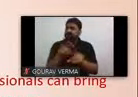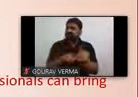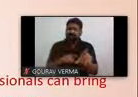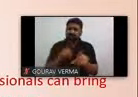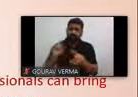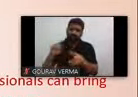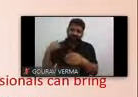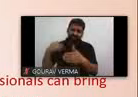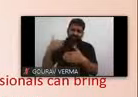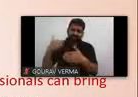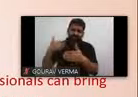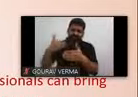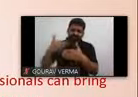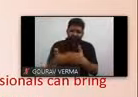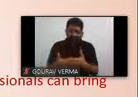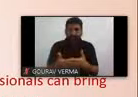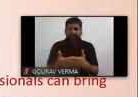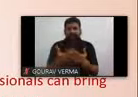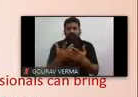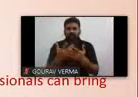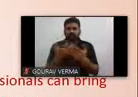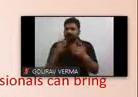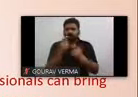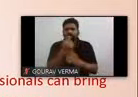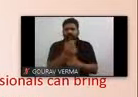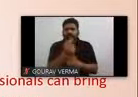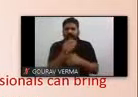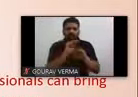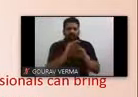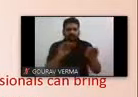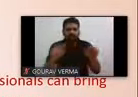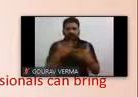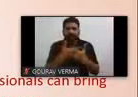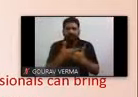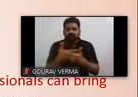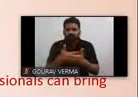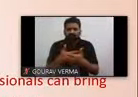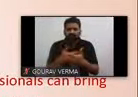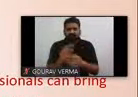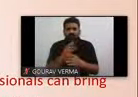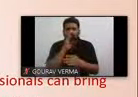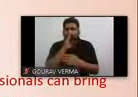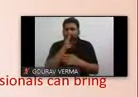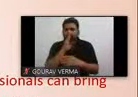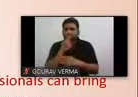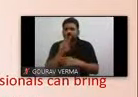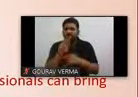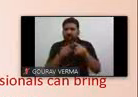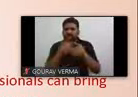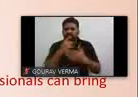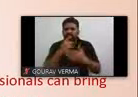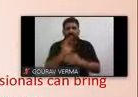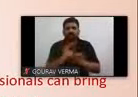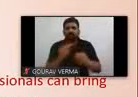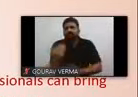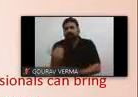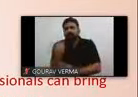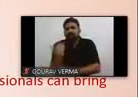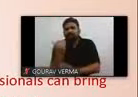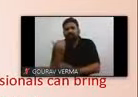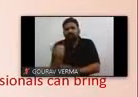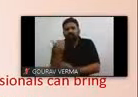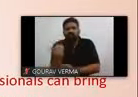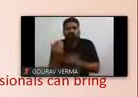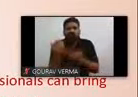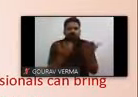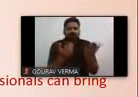पहले कुछ भी नहीं, हम छोटे छोटे बच्चों को लेके वीटी के सामने स्टेशन के सामने गोदी में घूमते थे. लोग हमें आके